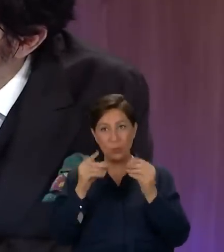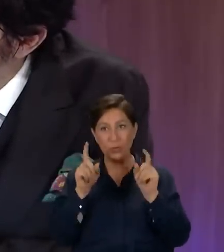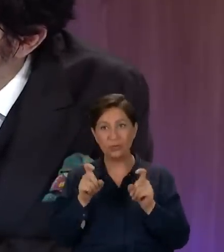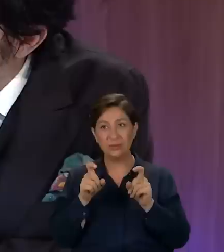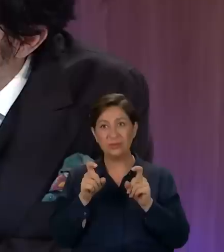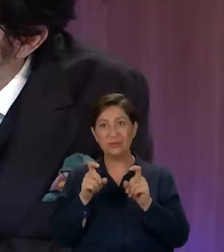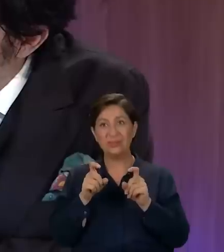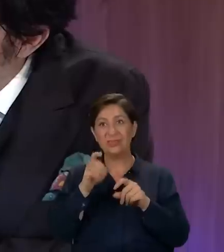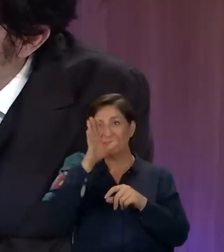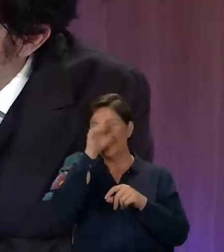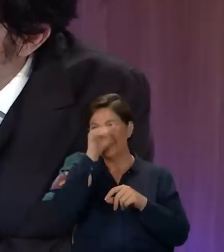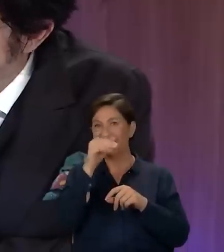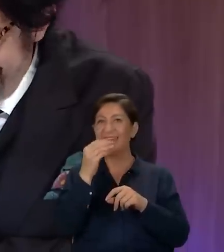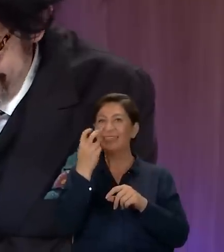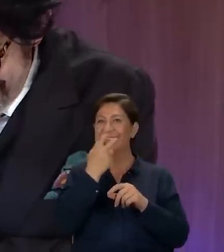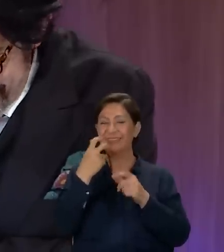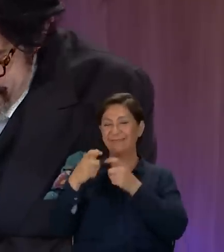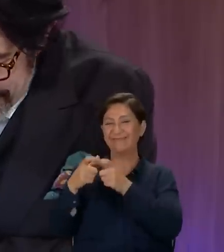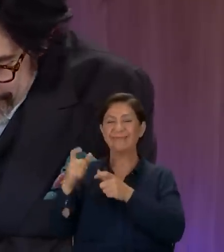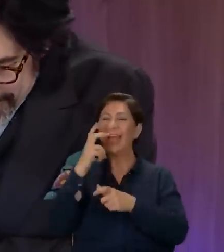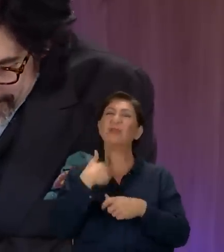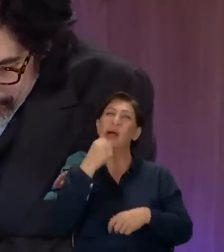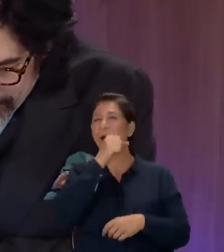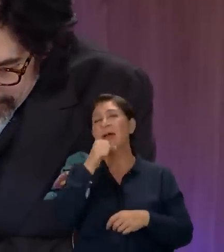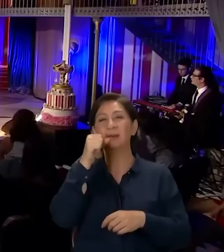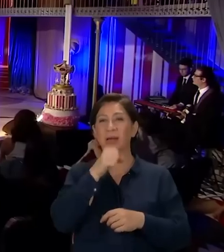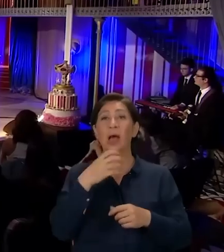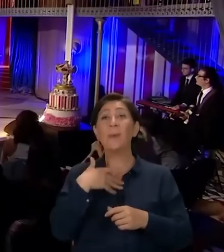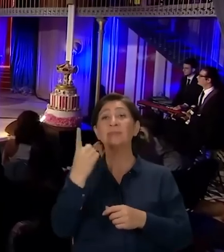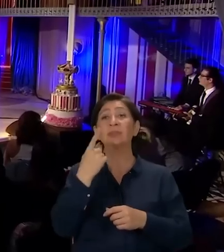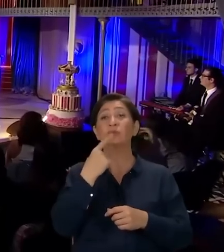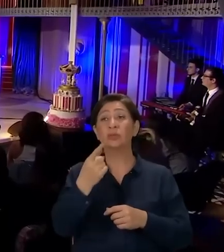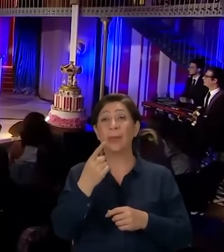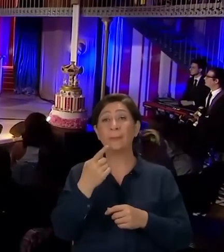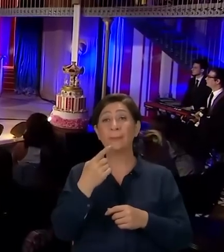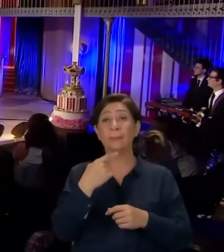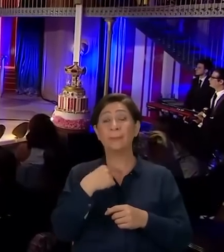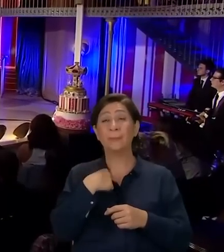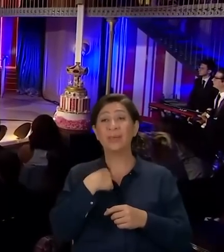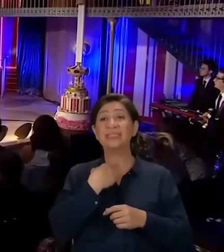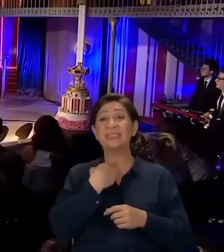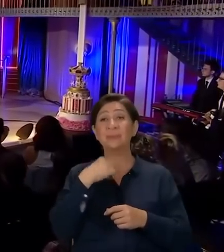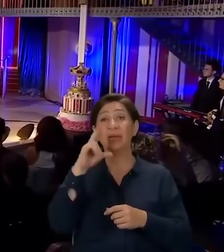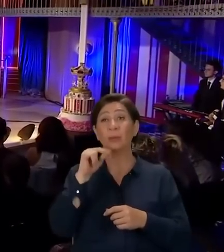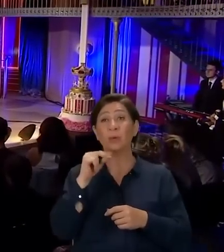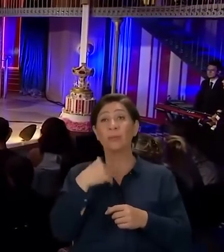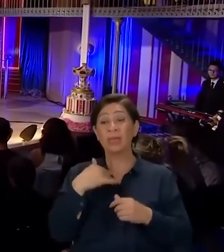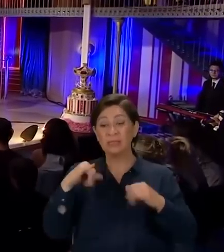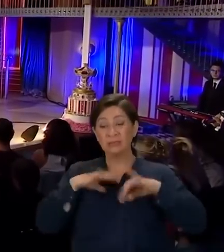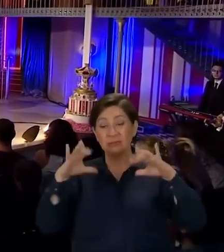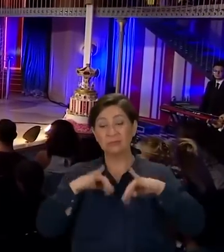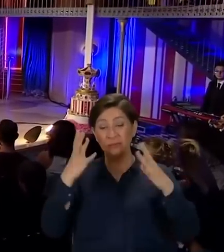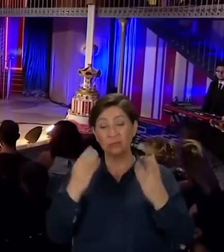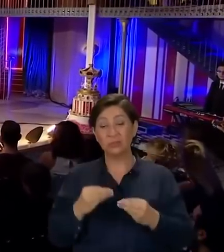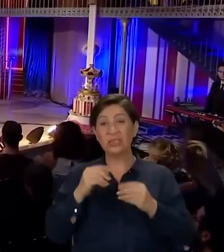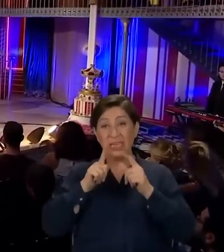olur mu? Sahtekarca playback yapacağım değil mi? Evet tabii. Ama güzel olabilir. Ama bir şey söyleyeceğim ben playback konserlerde hep sesimi kısıyorum çünkü yediremiyorum kendime